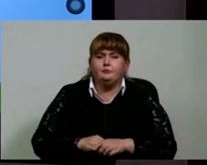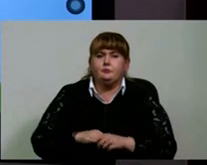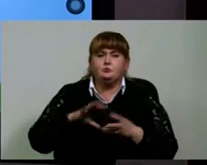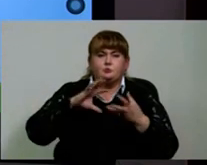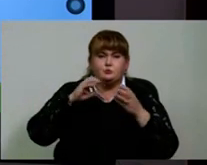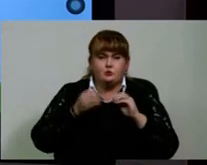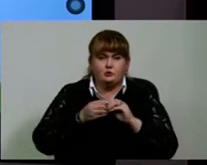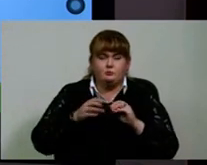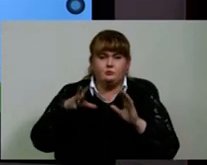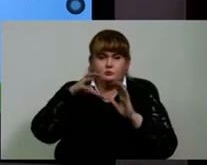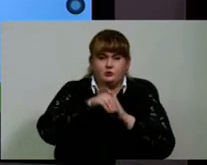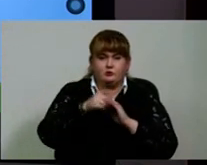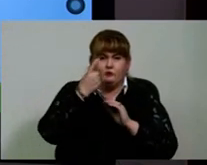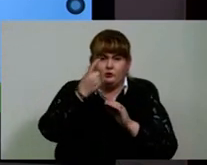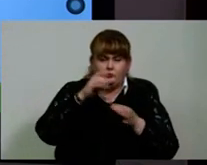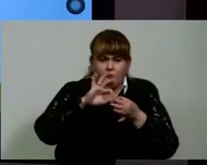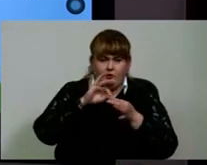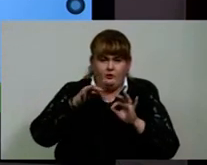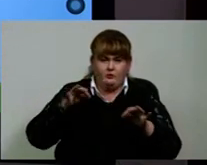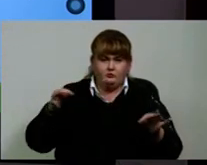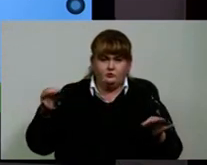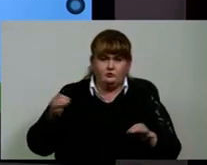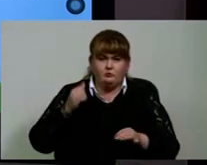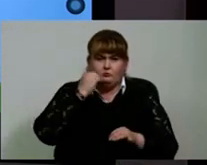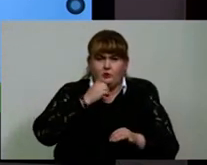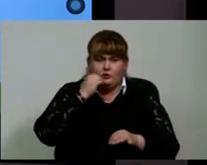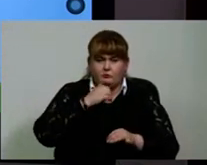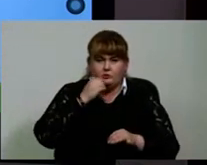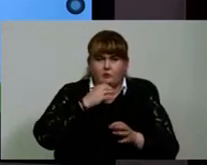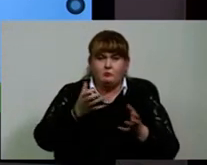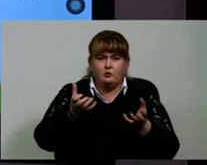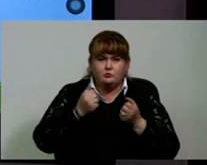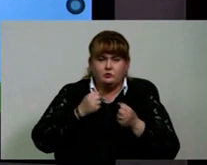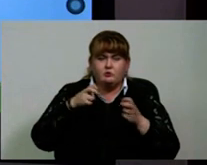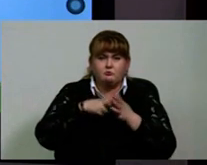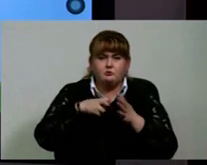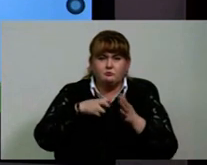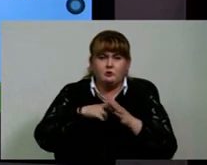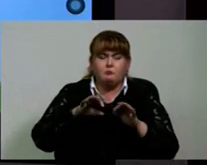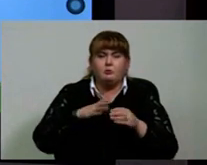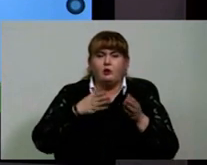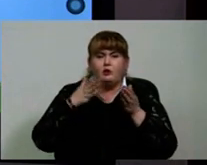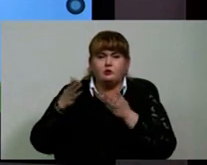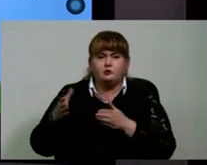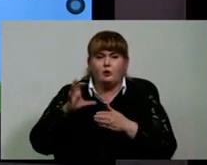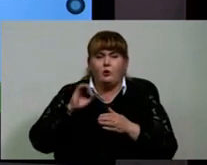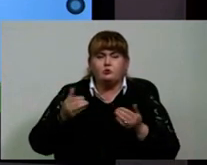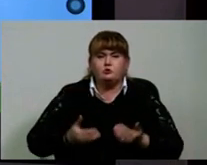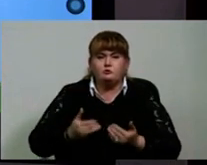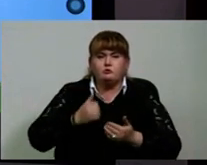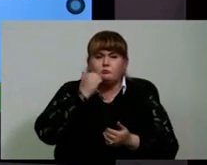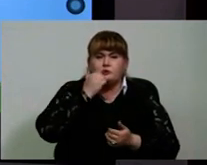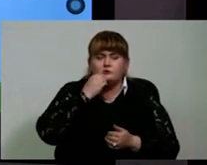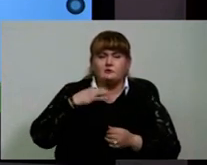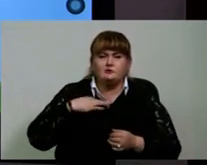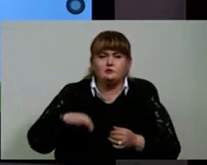Сюжет помещается в одном предложении. Бабка Маланья получает в письме приглашение от живущего в Москве